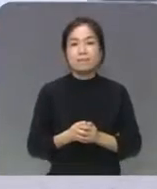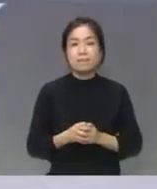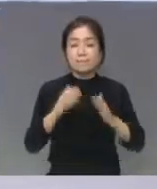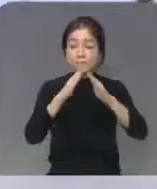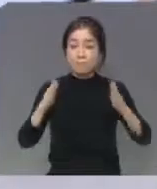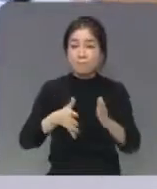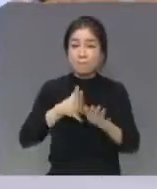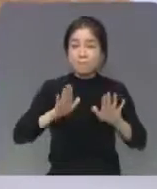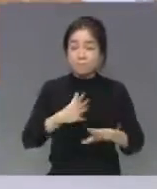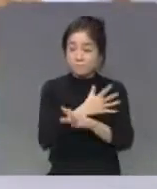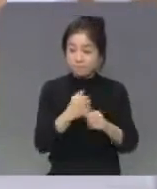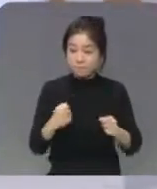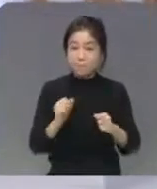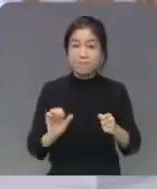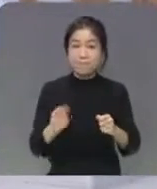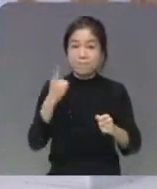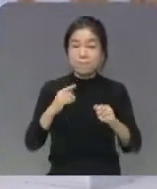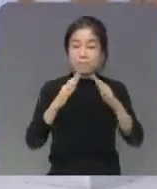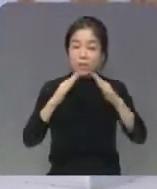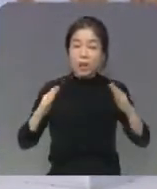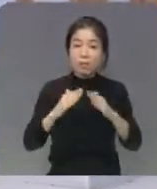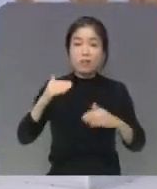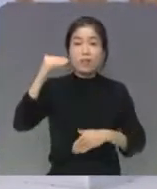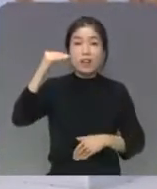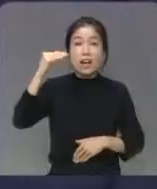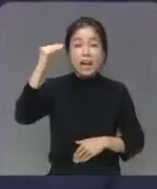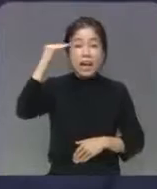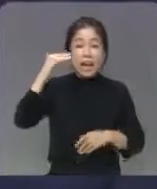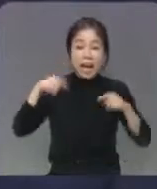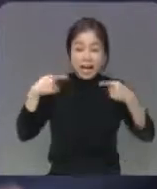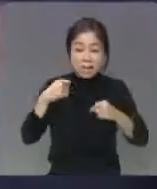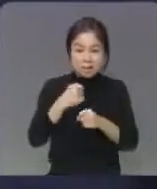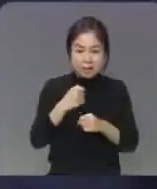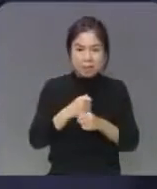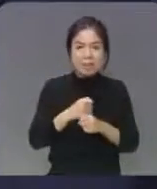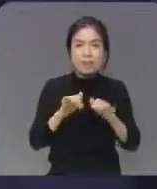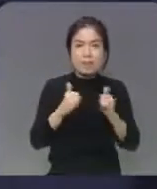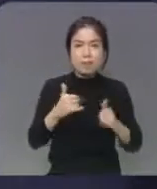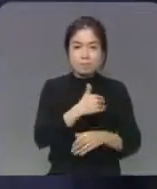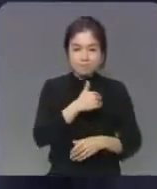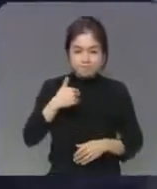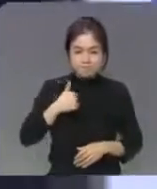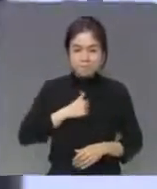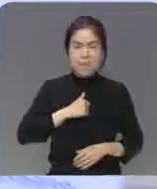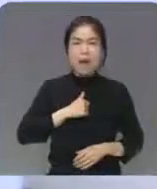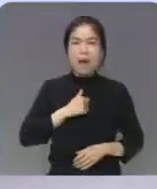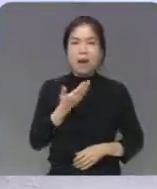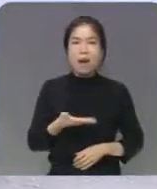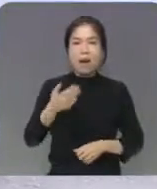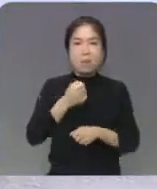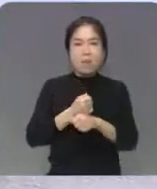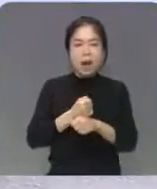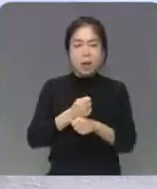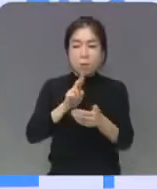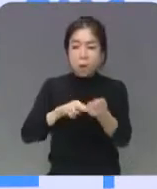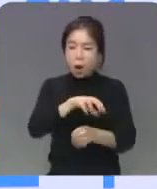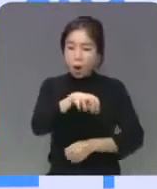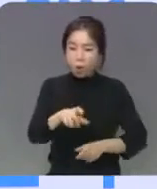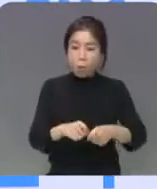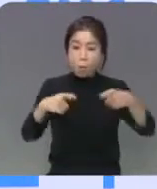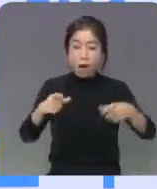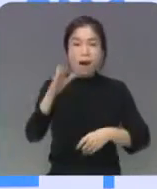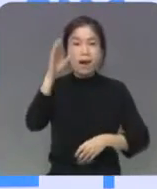전주 씨는 이번 협약으로 전주 한지 장 들의 자부심이 높아지고 팔로 더 한층 확대될 것으로 기대하고 있습니다